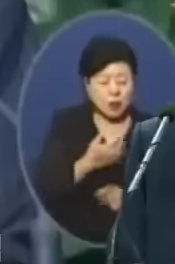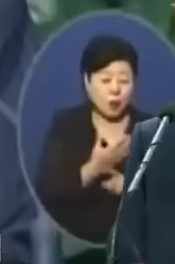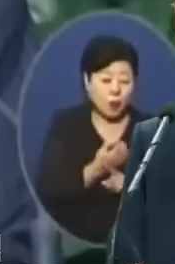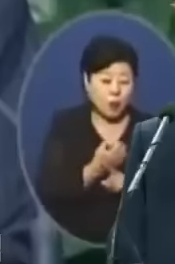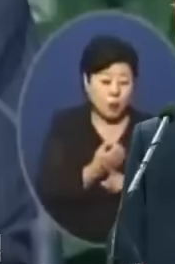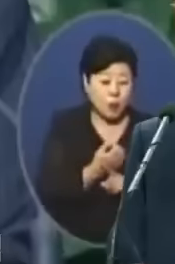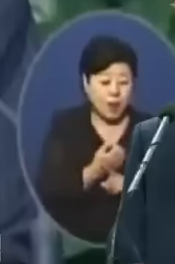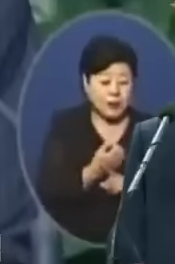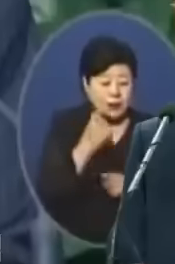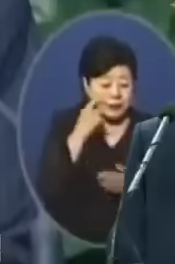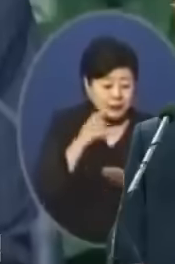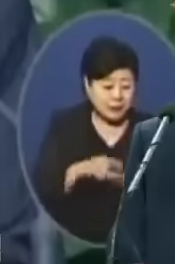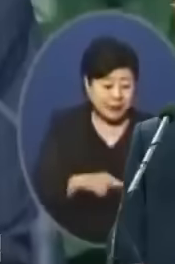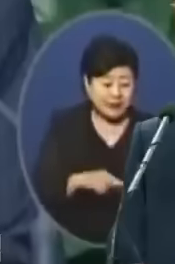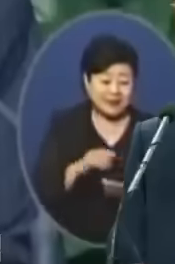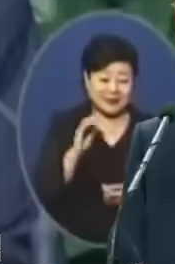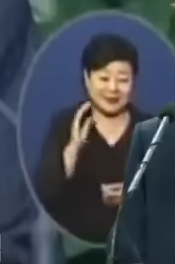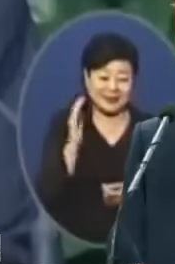보배를